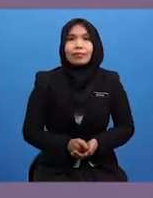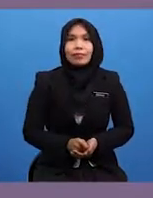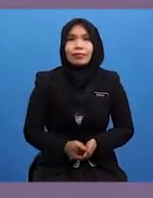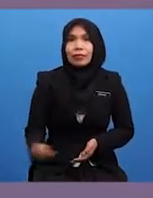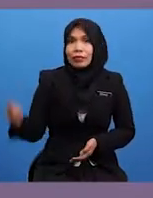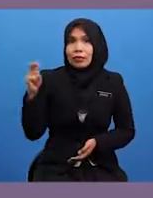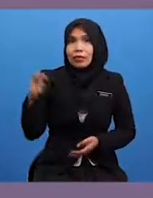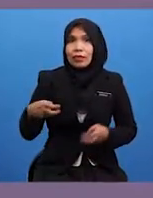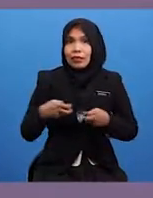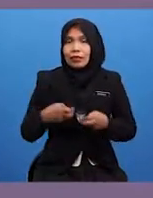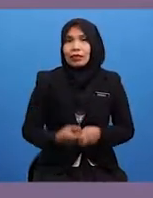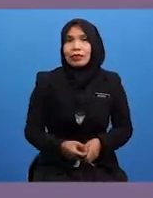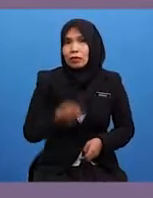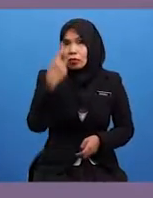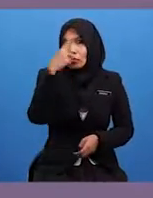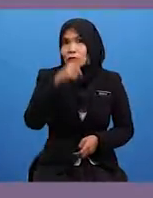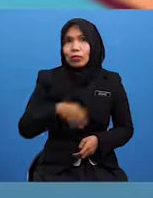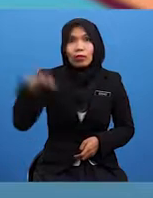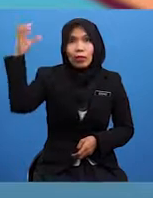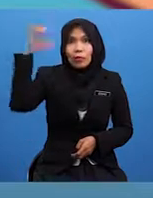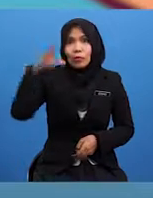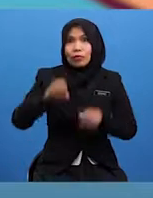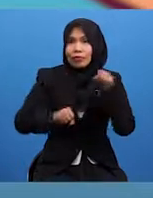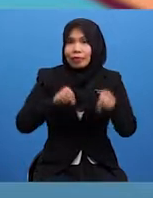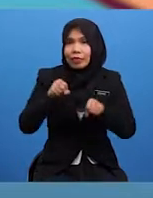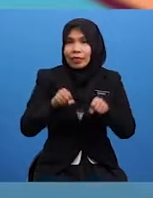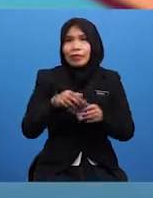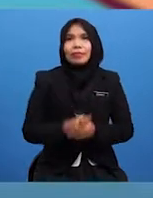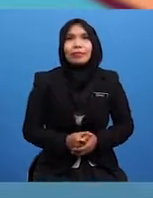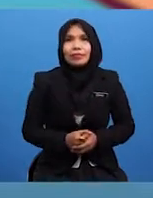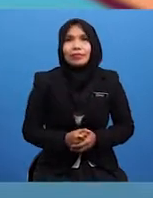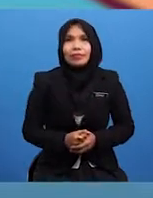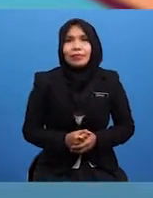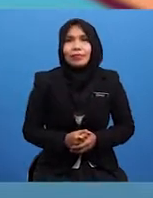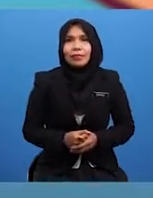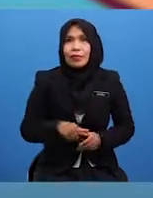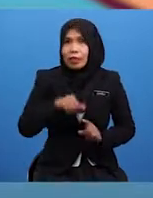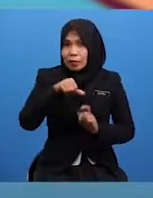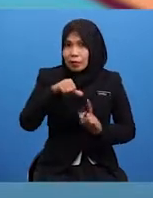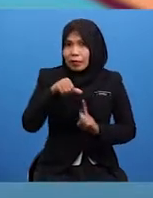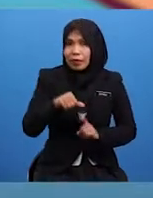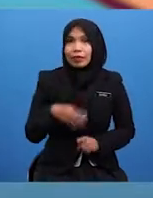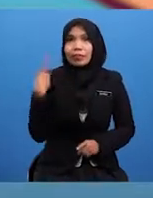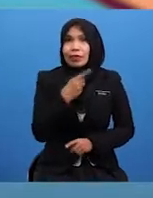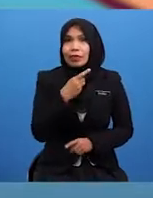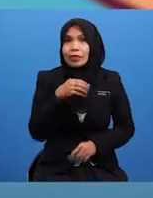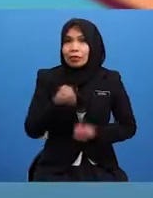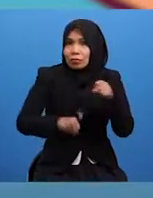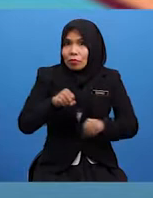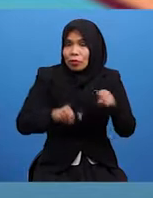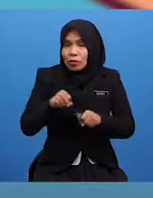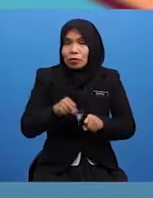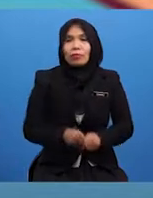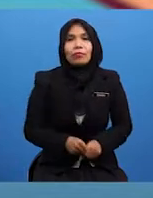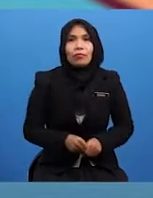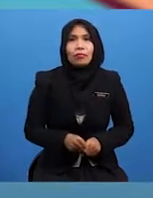lampu basikal. Tenaga elektrik ini dijana apabila kita mengayuh basikal. Semakin laju kamu